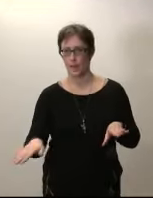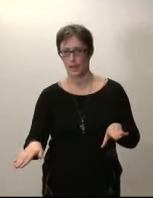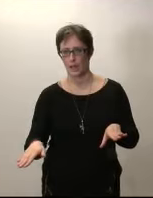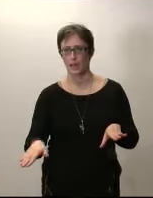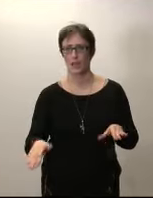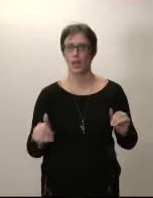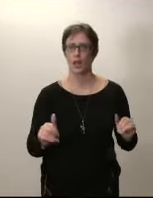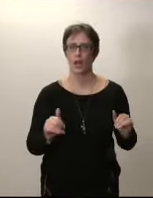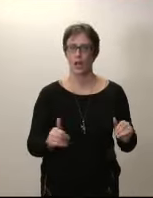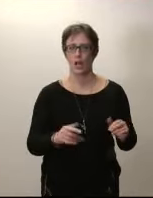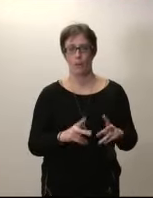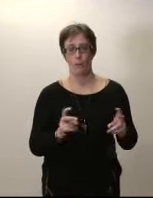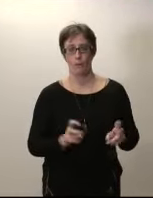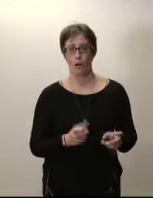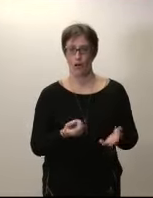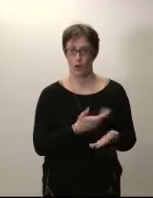malgré la gratuité.